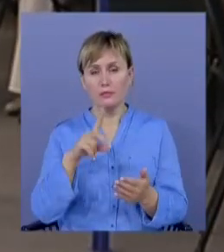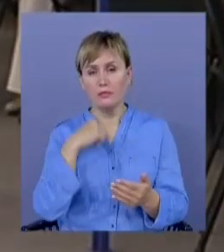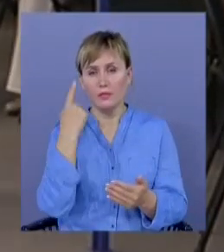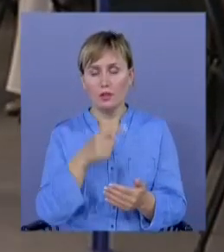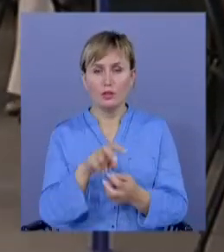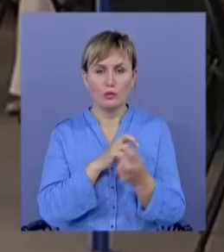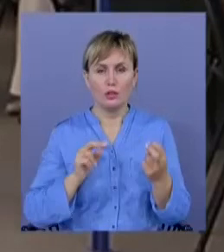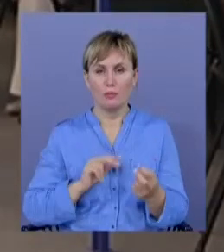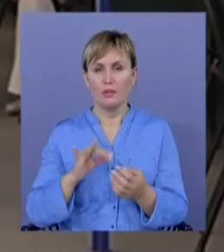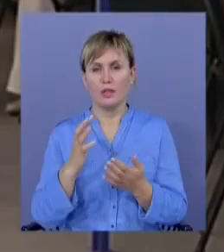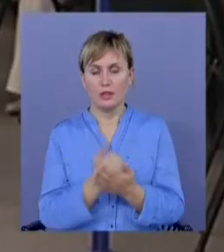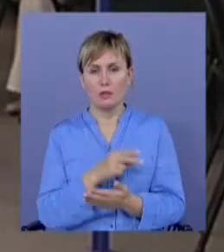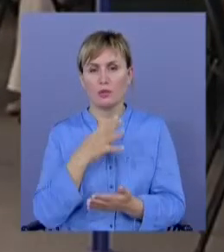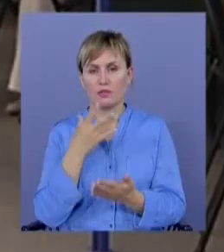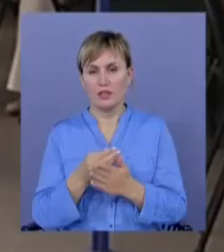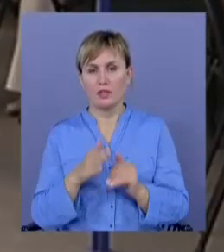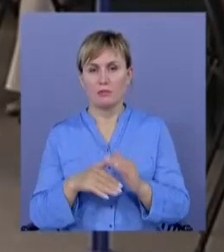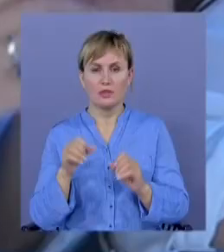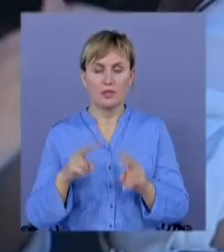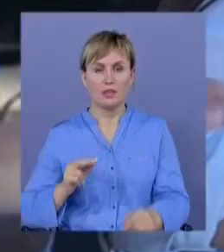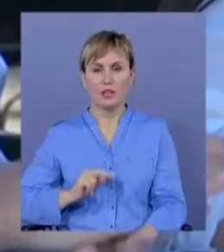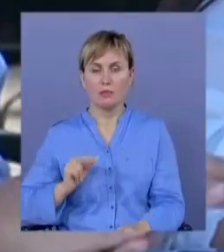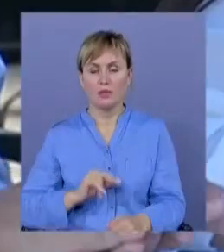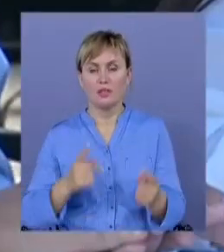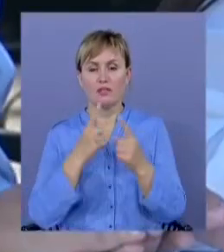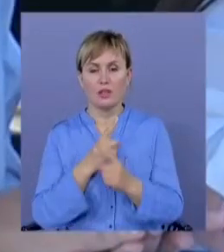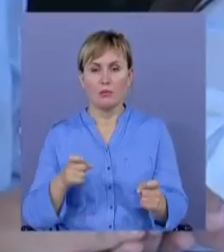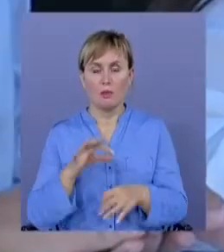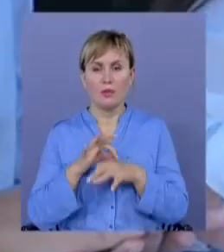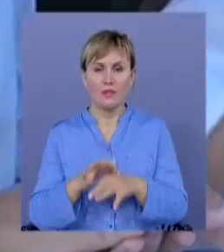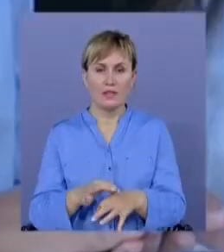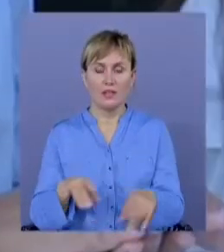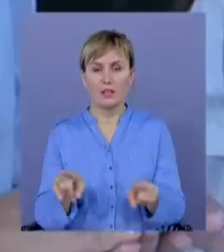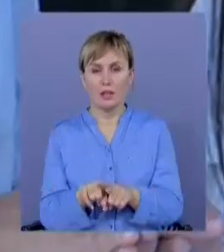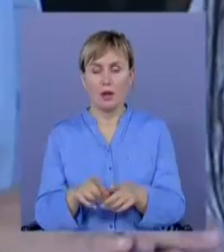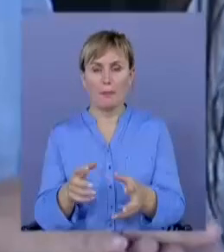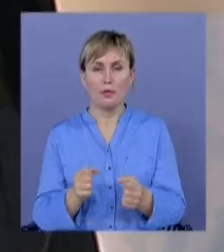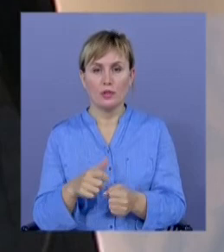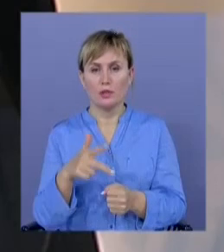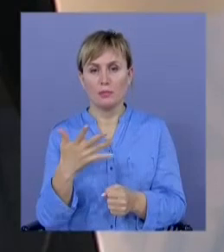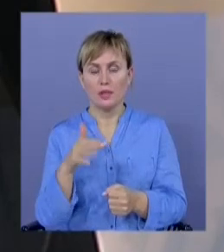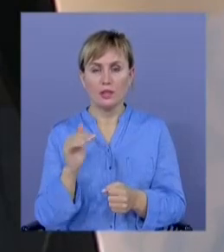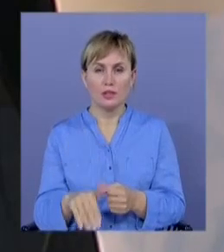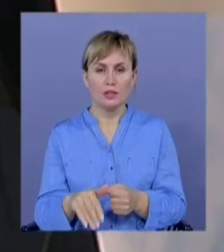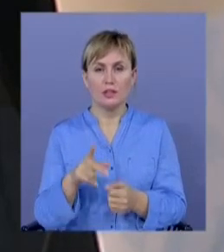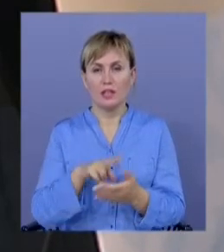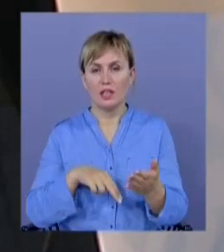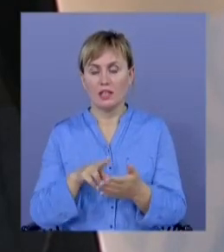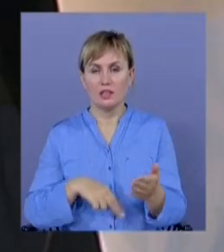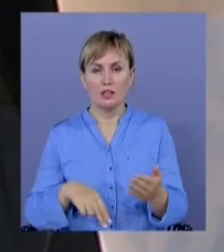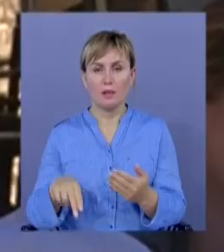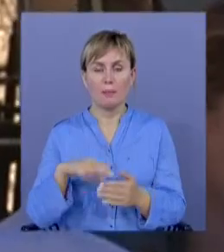ищущее работу, и найти именно по своей специальности работу. Информацию о проведении ярмарки получили 35 тысяч